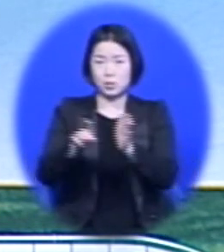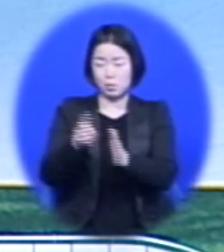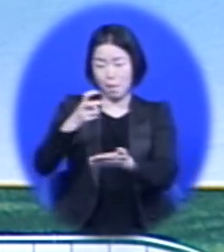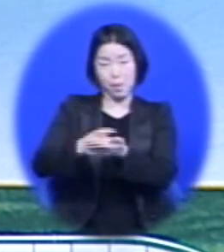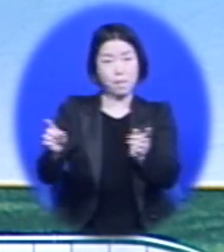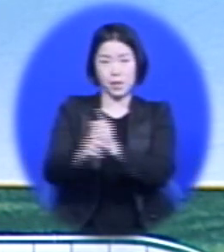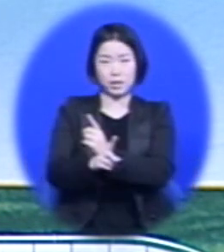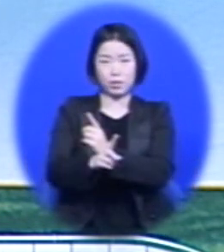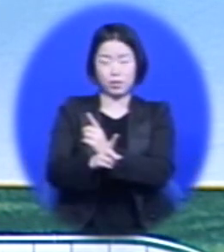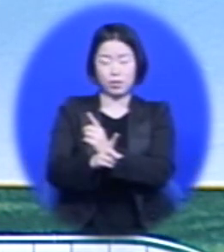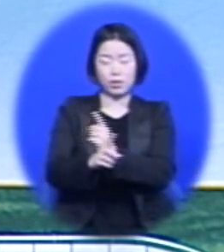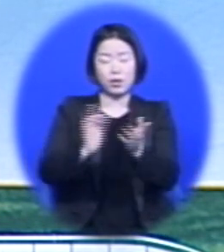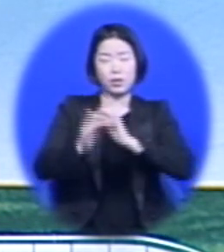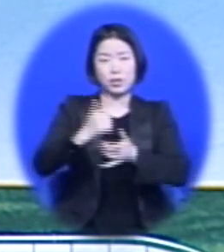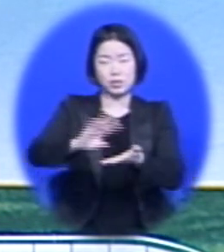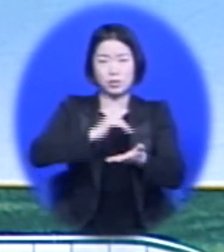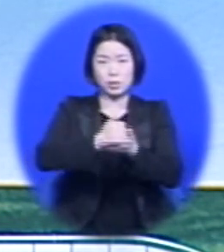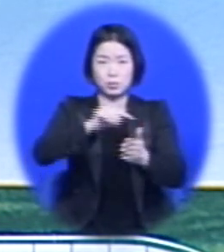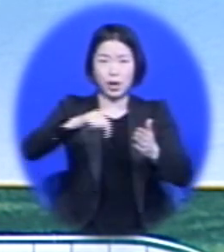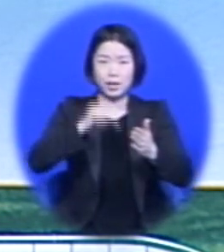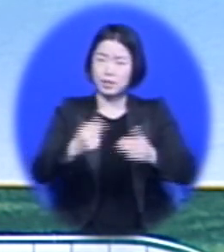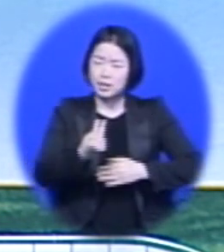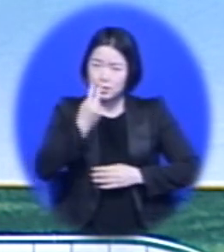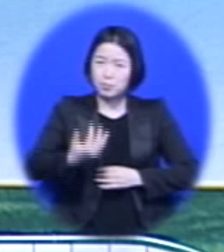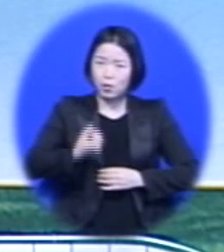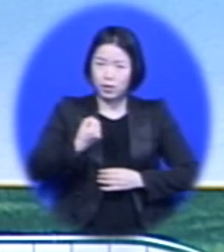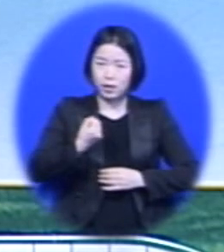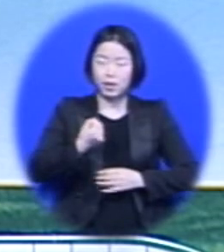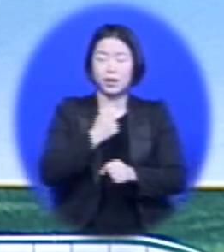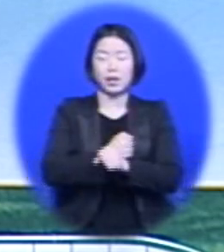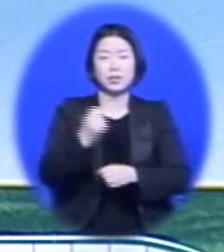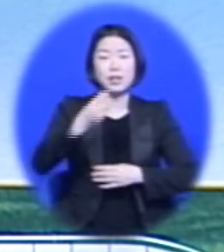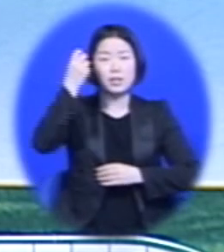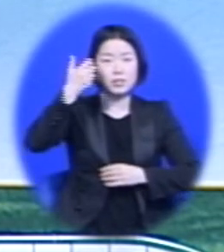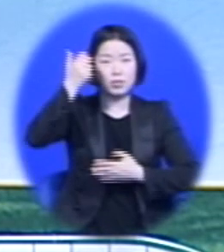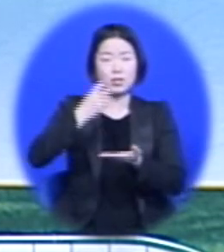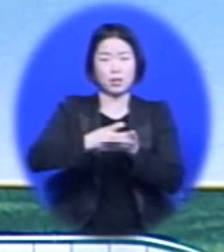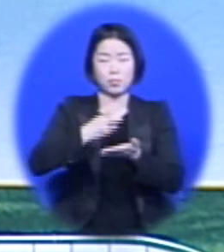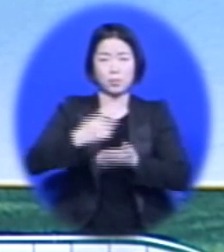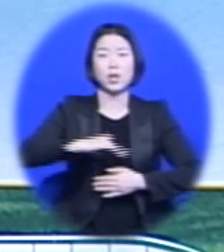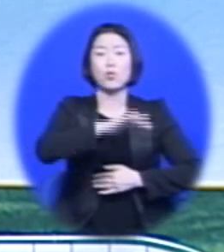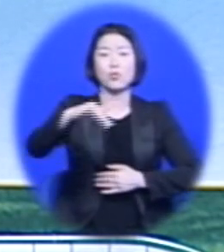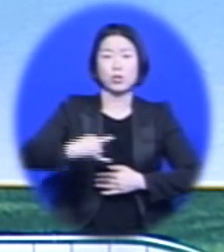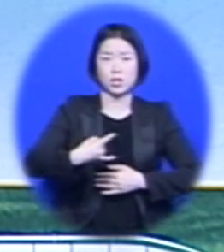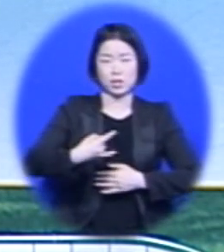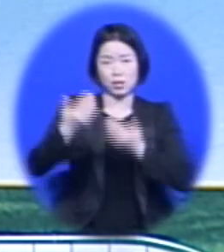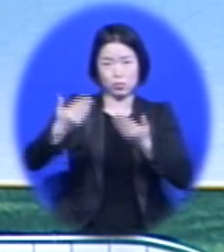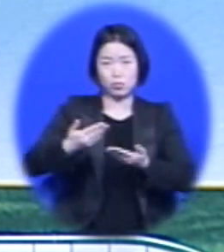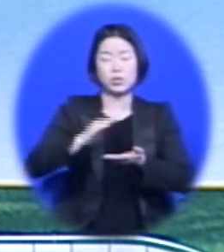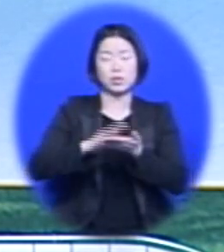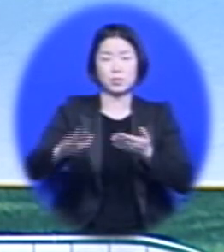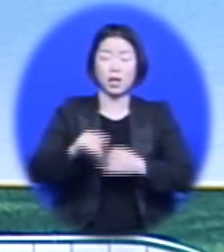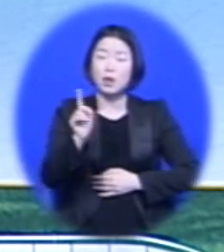예수 그리스도 안에서 생명을 얻게 하는 성령의 법이 이제 우리에게 적용이 됩니다. 그